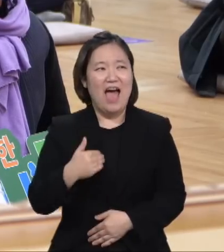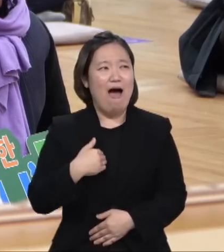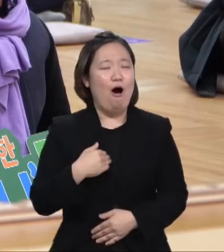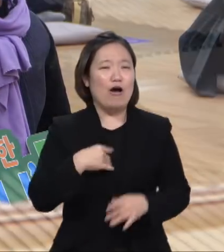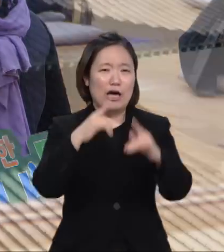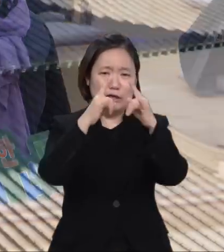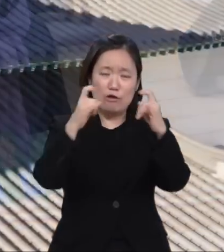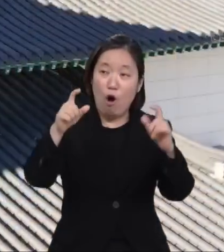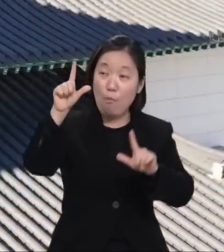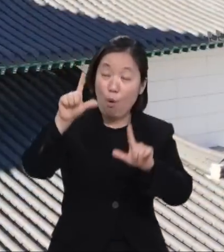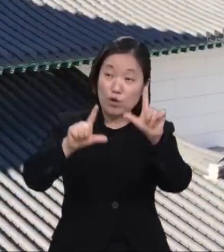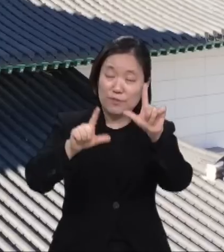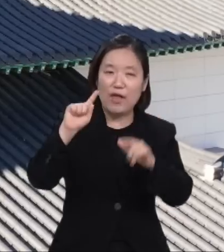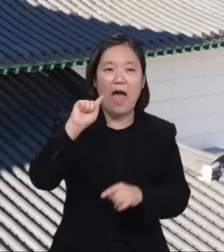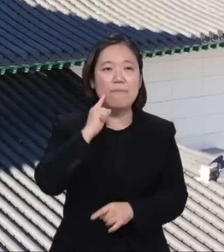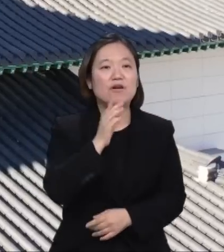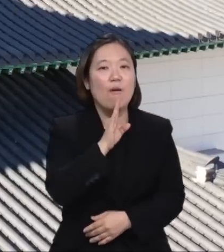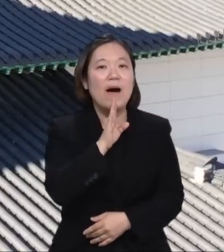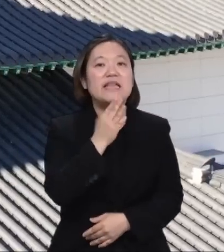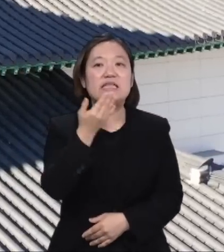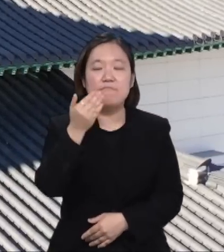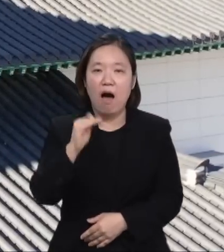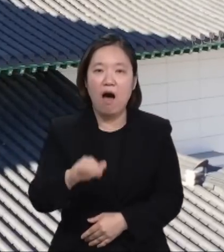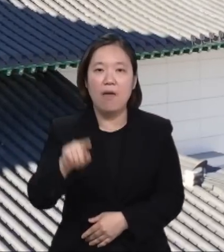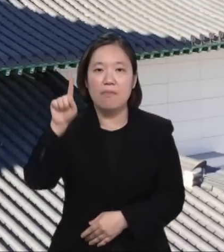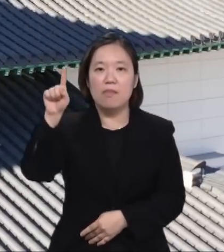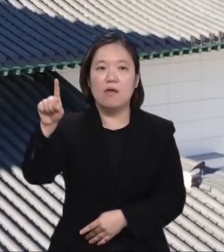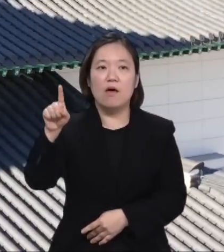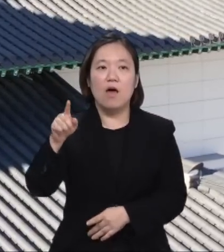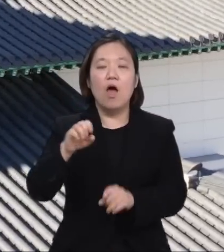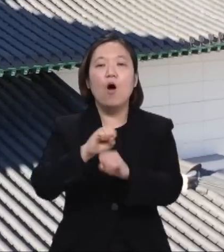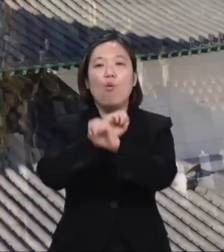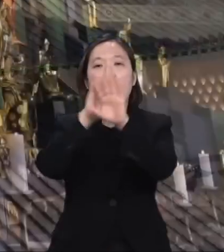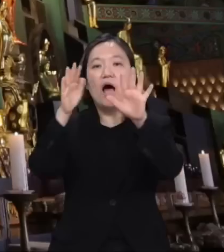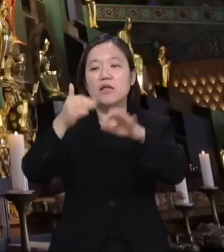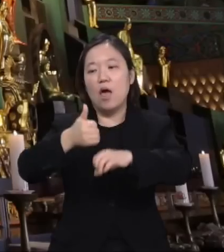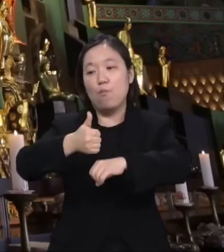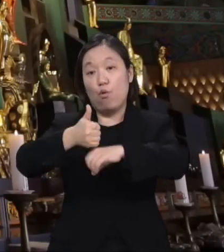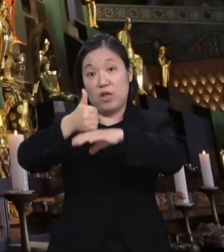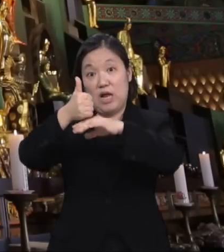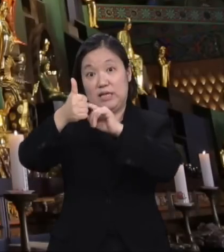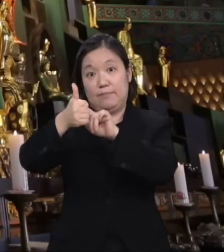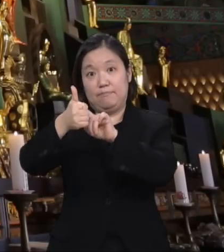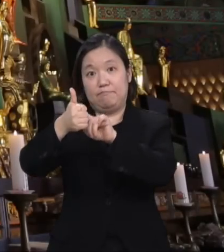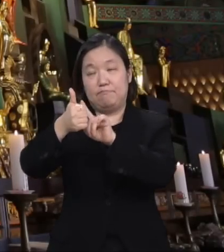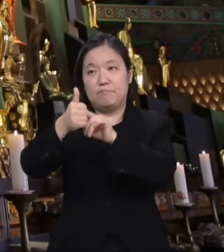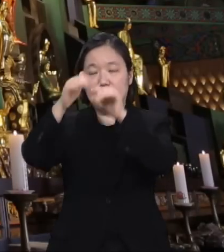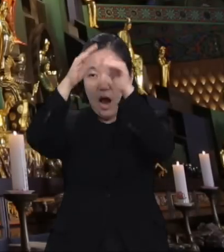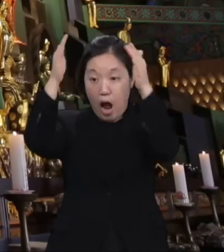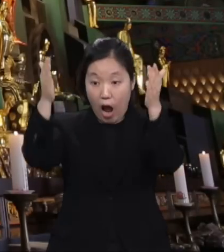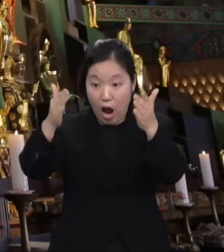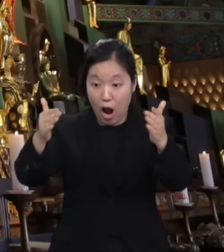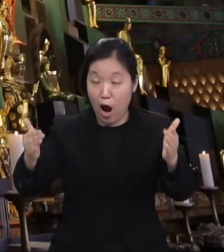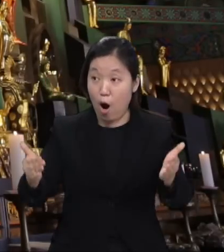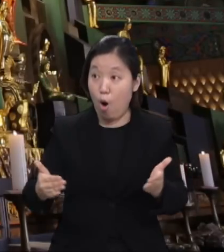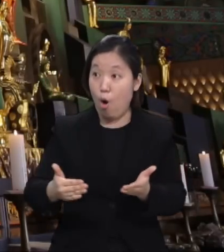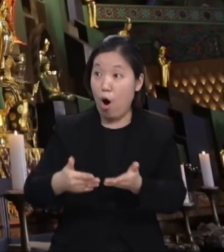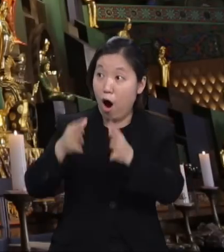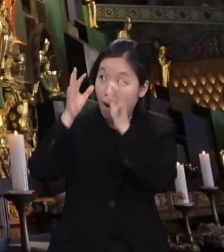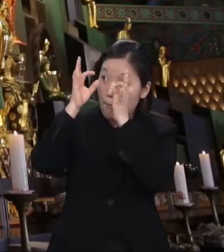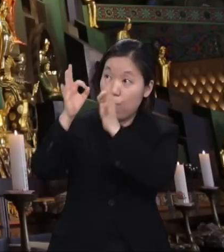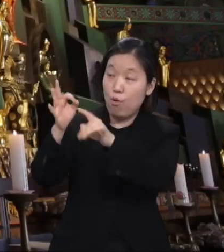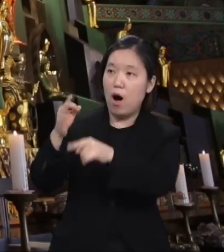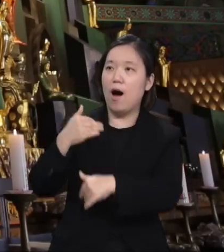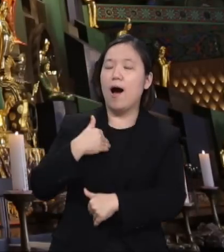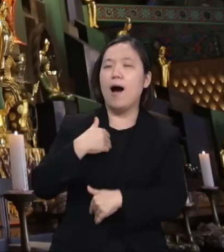너무 아름답지만 위에 올라가서 원통보죠 우리 관세음보살님 또 상호를 베면서 제가